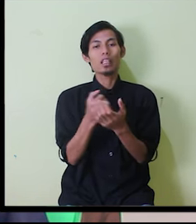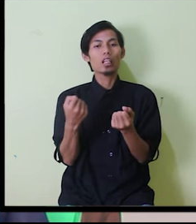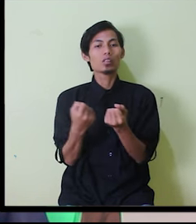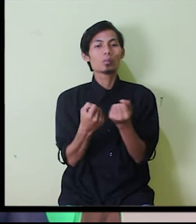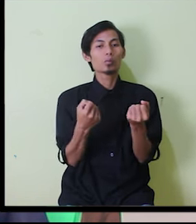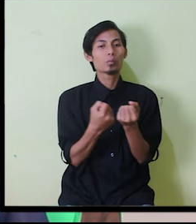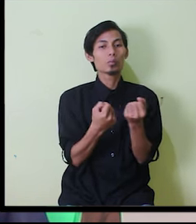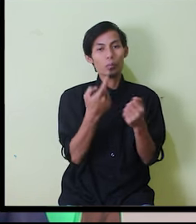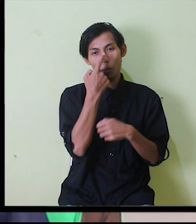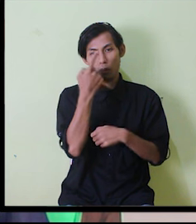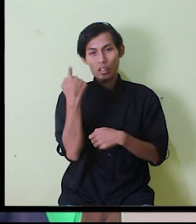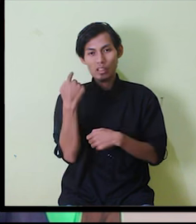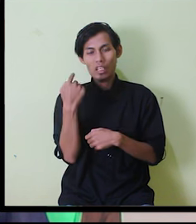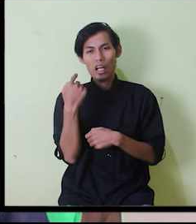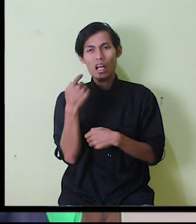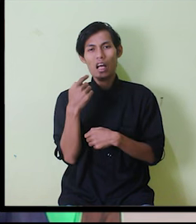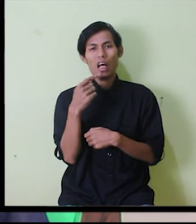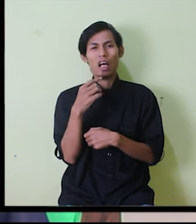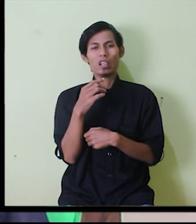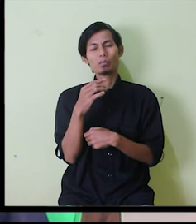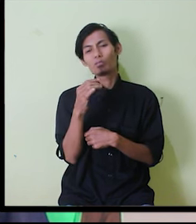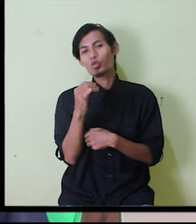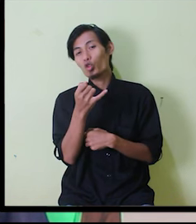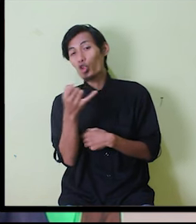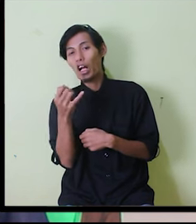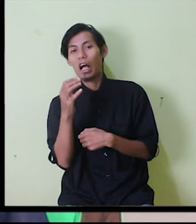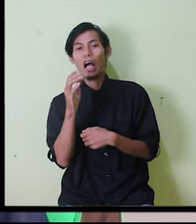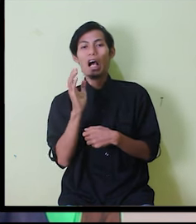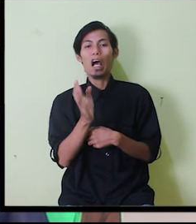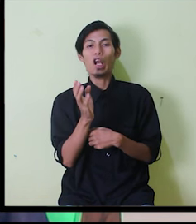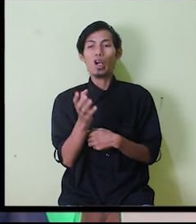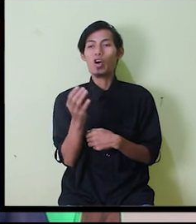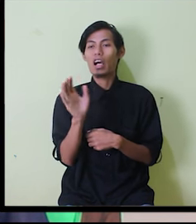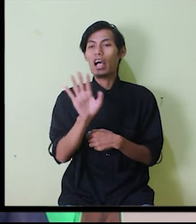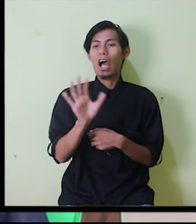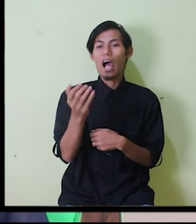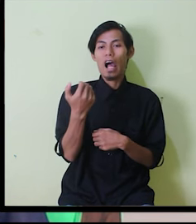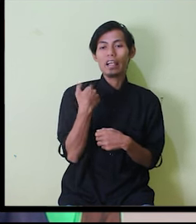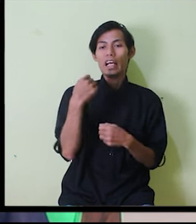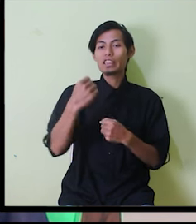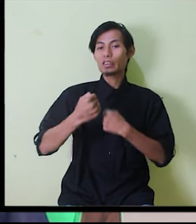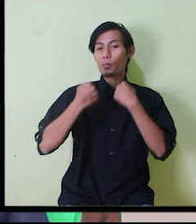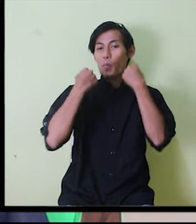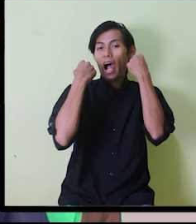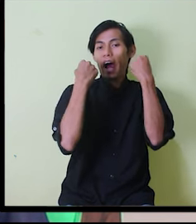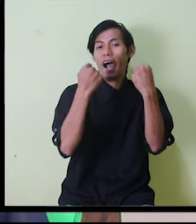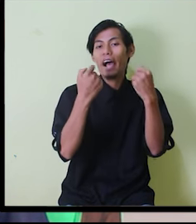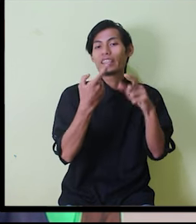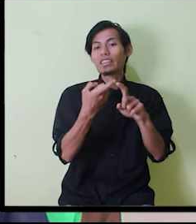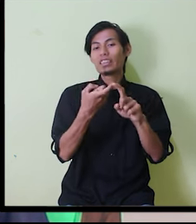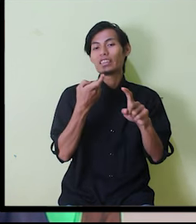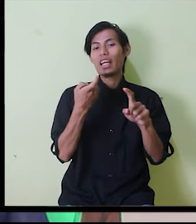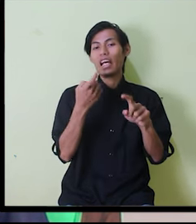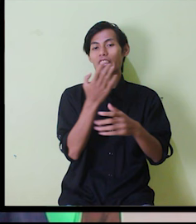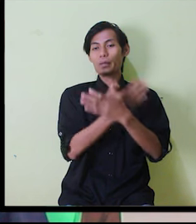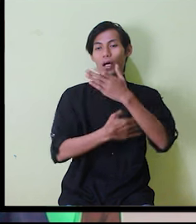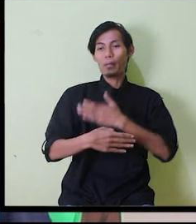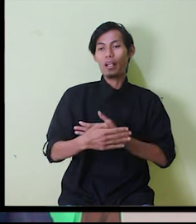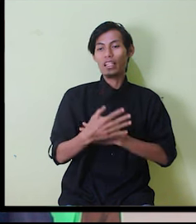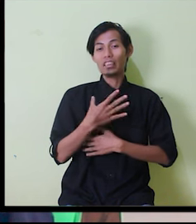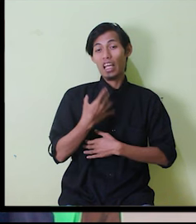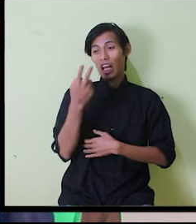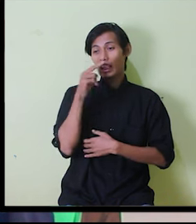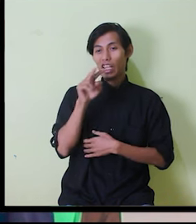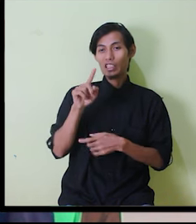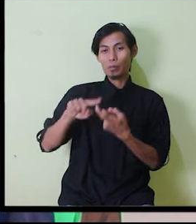pemerintah ini tidak ada apa-apanya kalau tidak ada semangat dari teman-teman di fabil nah saya lihat teman-teman di faabil ini